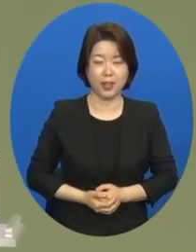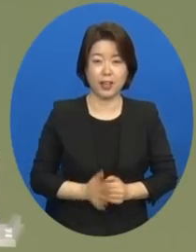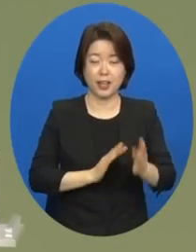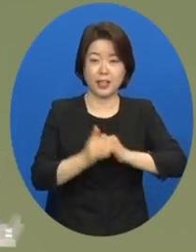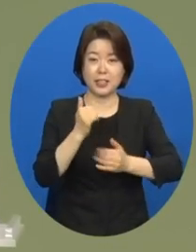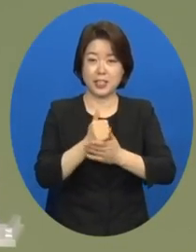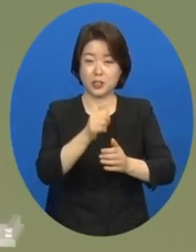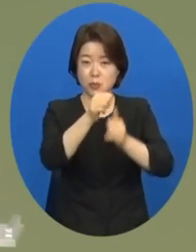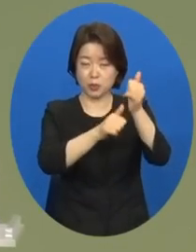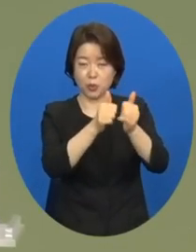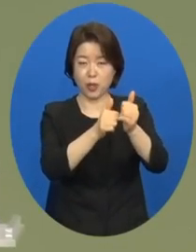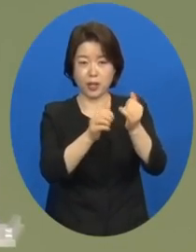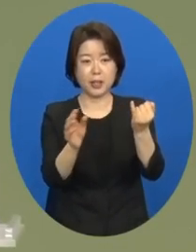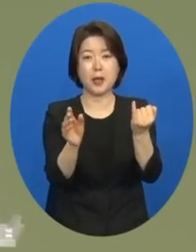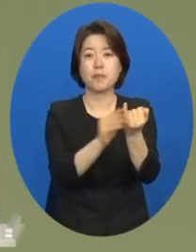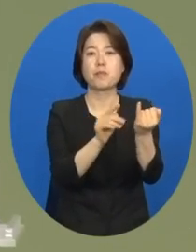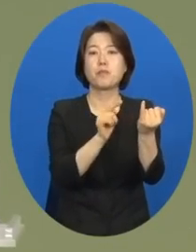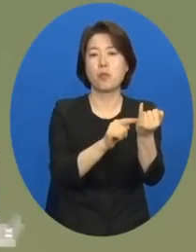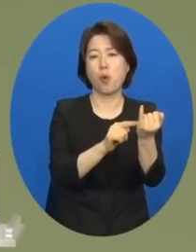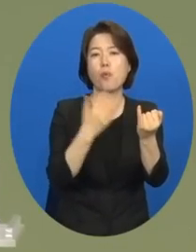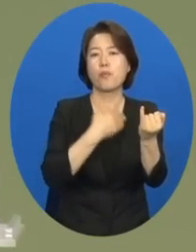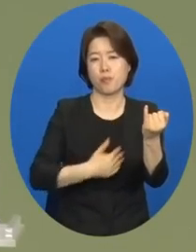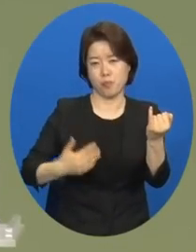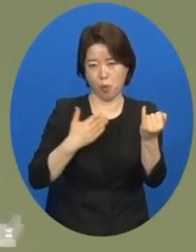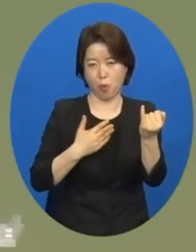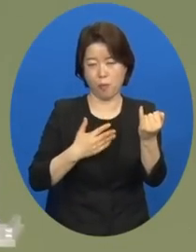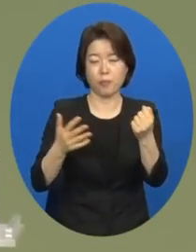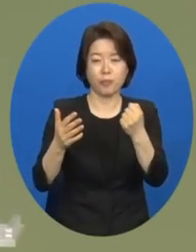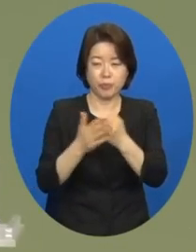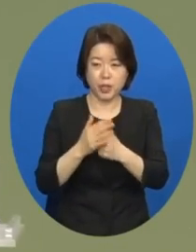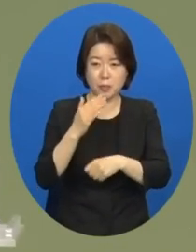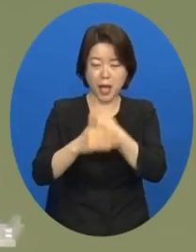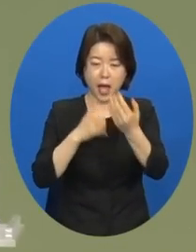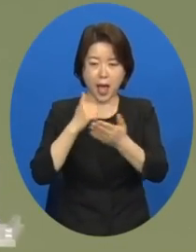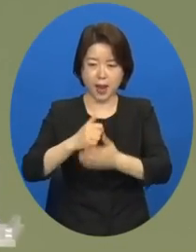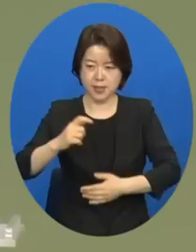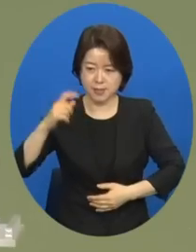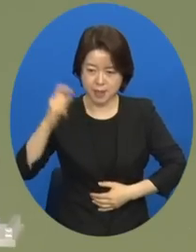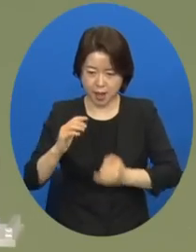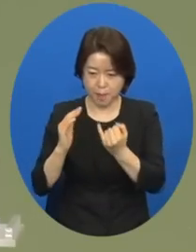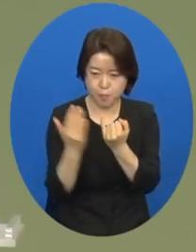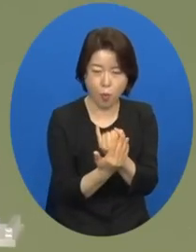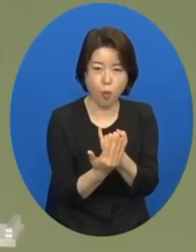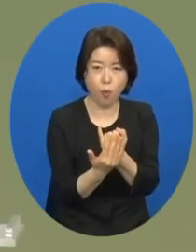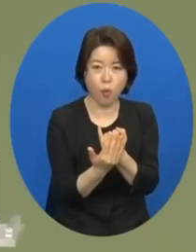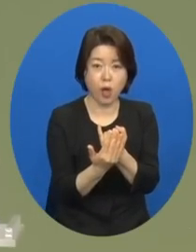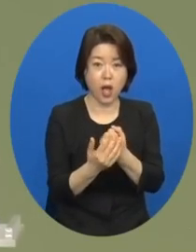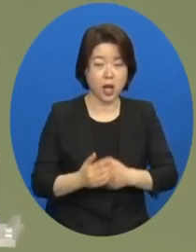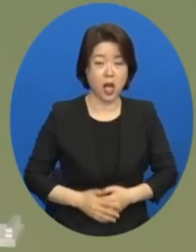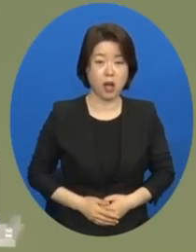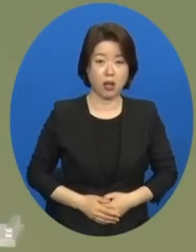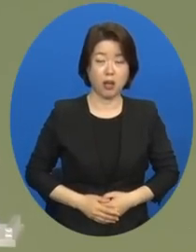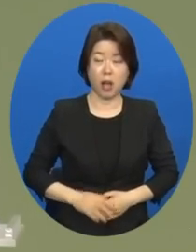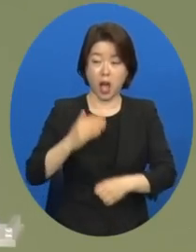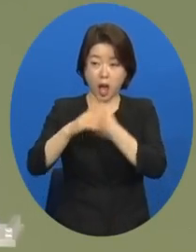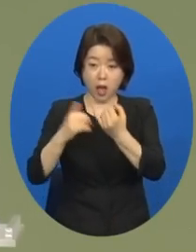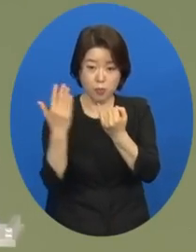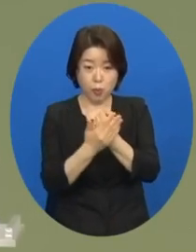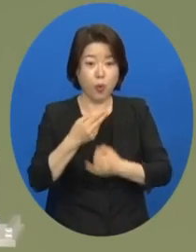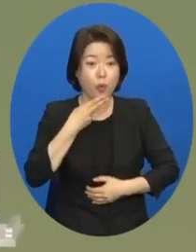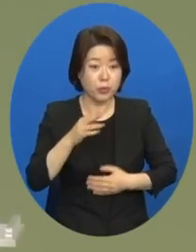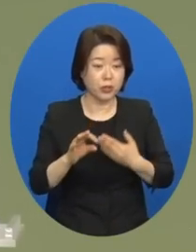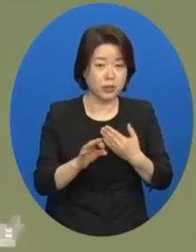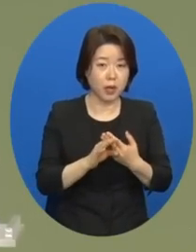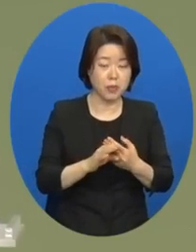조상이 나올 태이기 때문에 하나님이 강권적으로 보호했기 때문에 망정이지 그냥 부인을 뺏길 뻔했어요